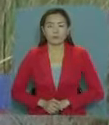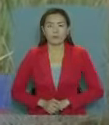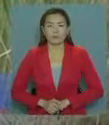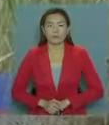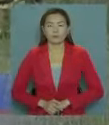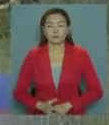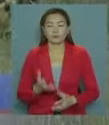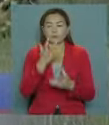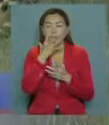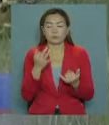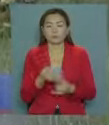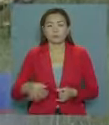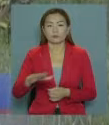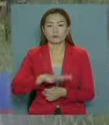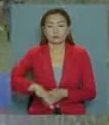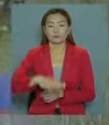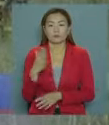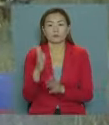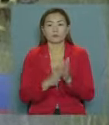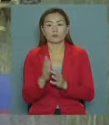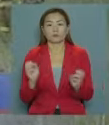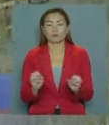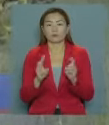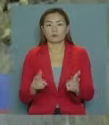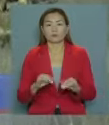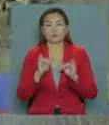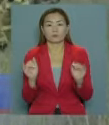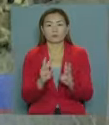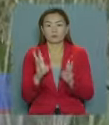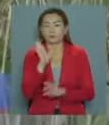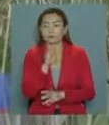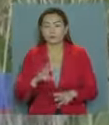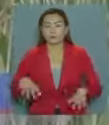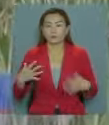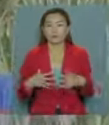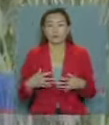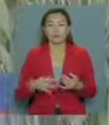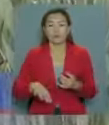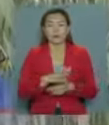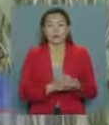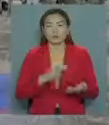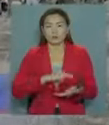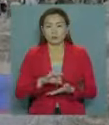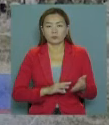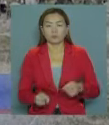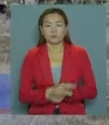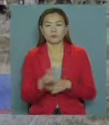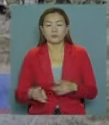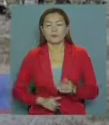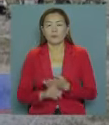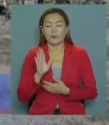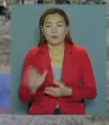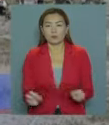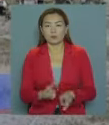Күн жылына салысымен облыс аумағында дала өртінің қаупы артады. Оқу-жаттығу кезінде өрт шалған аумақты қызметкерлер дереу ауыздықтауға кірісті.